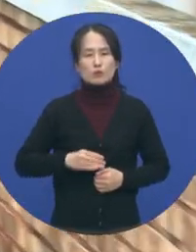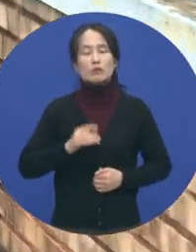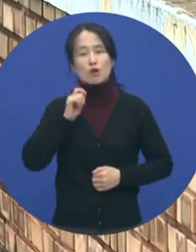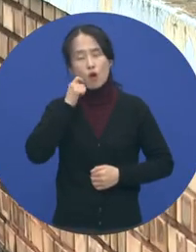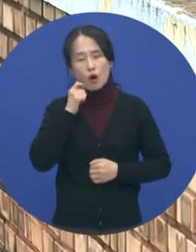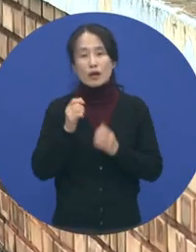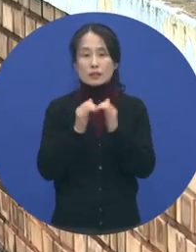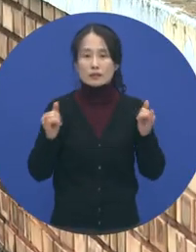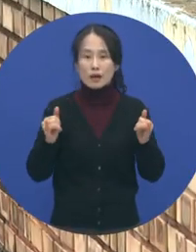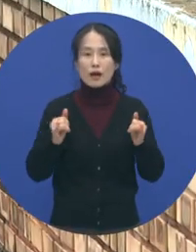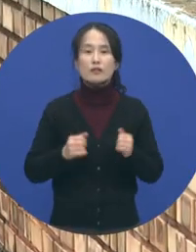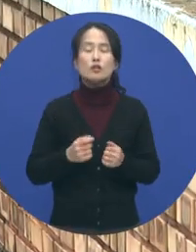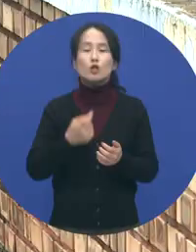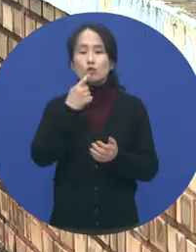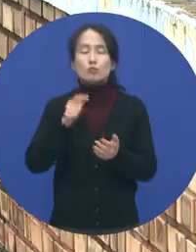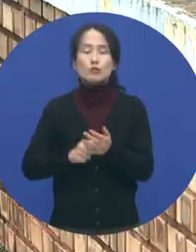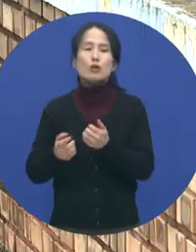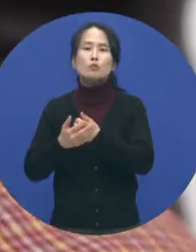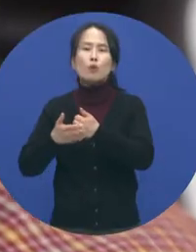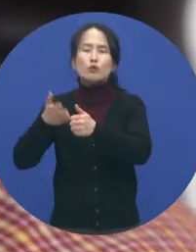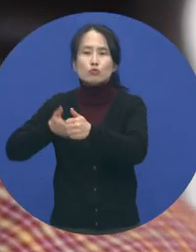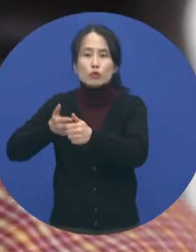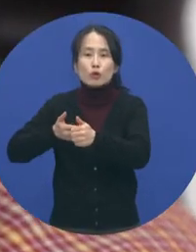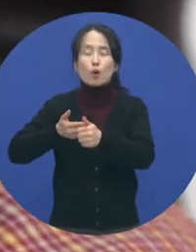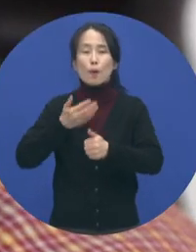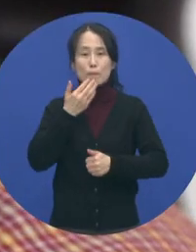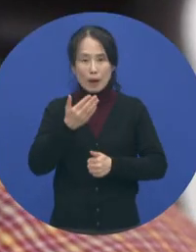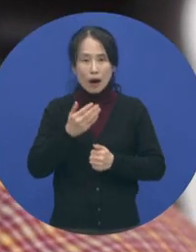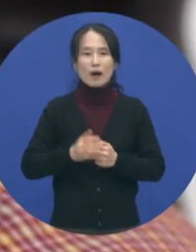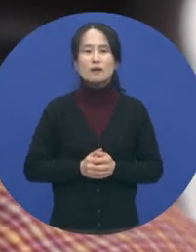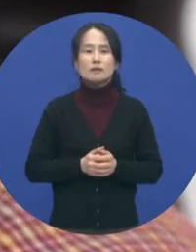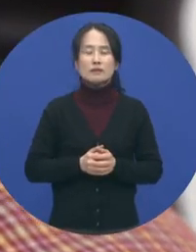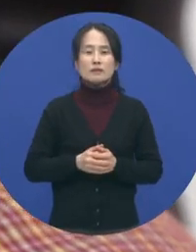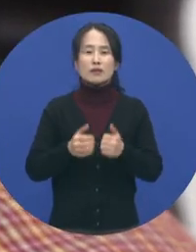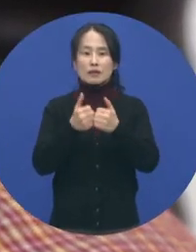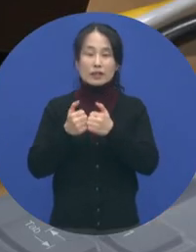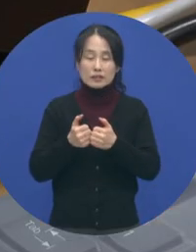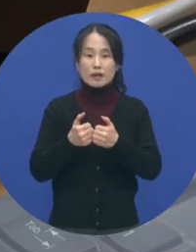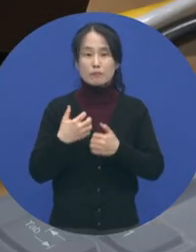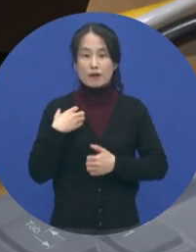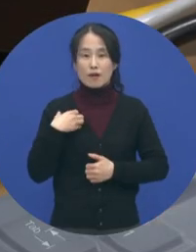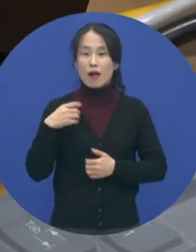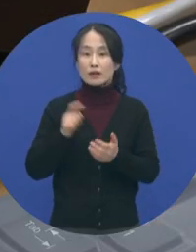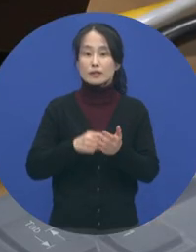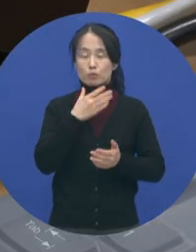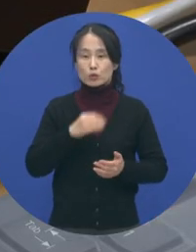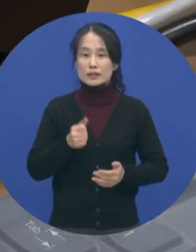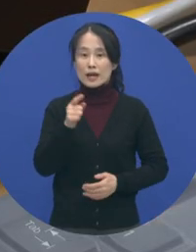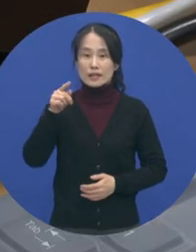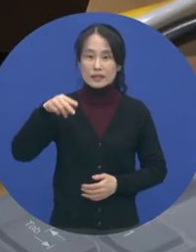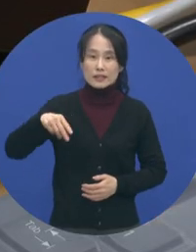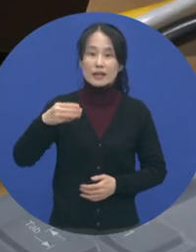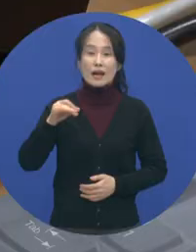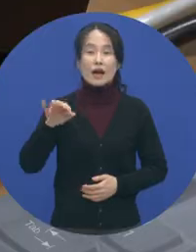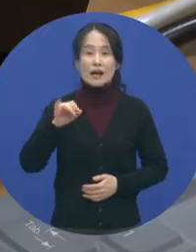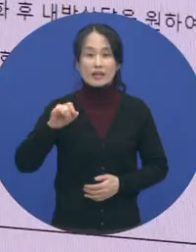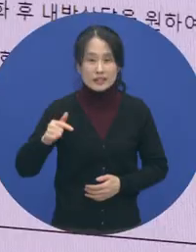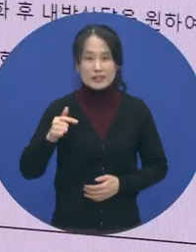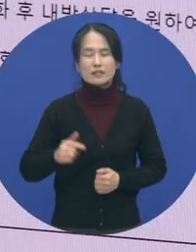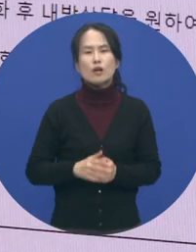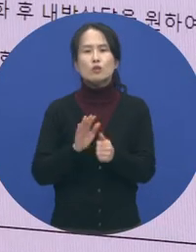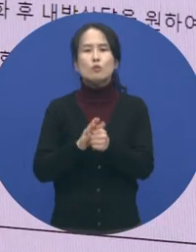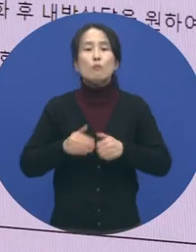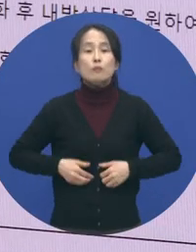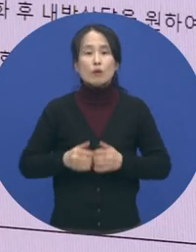치대에 있는 도민들이 손쉽게 도움을 청할 수 있는 복지 상담 창고 역할을 톡톡히 하고 있는 긴급복지 한라인 도움이 필요한